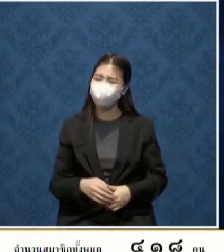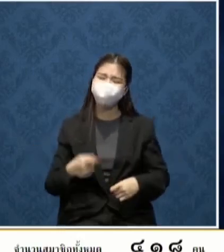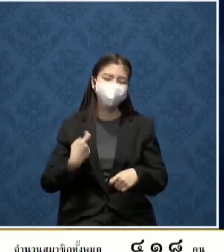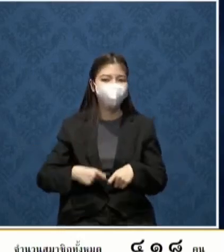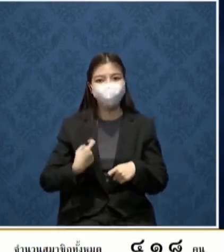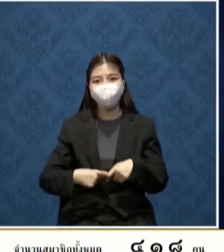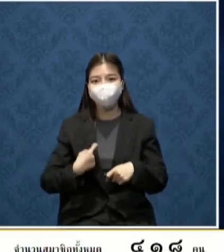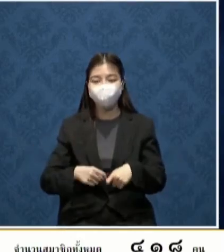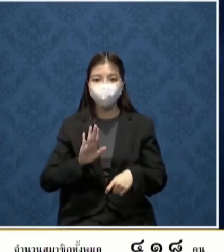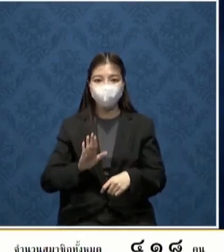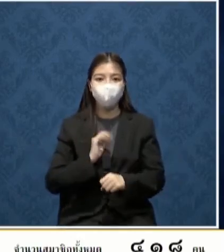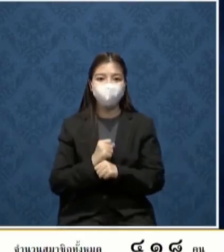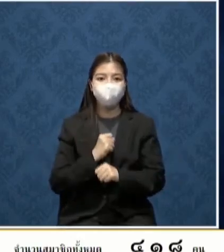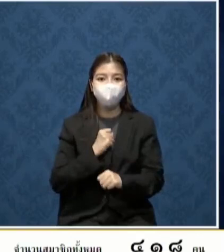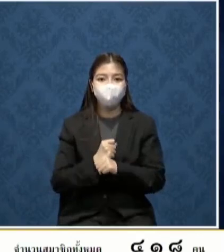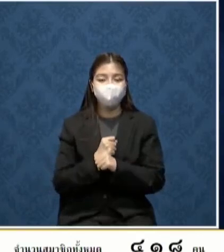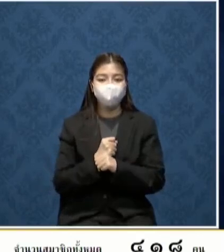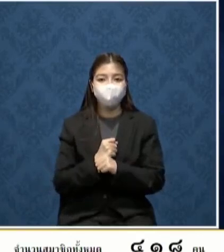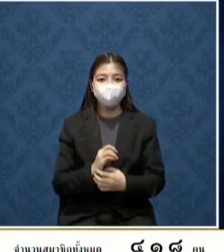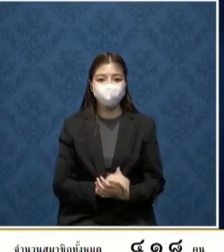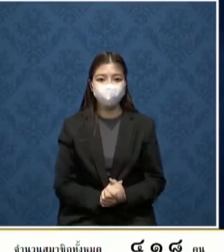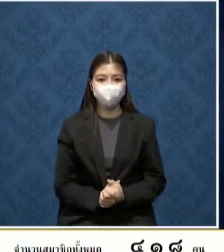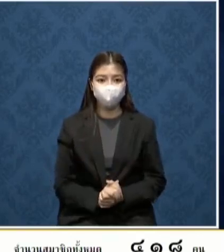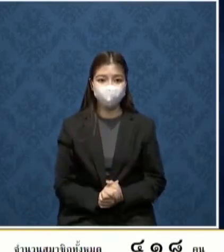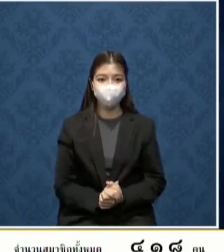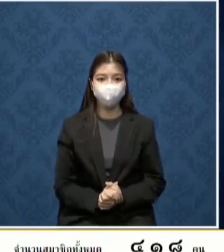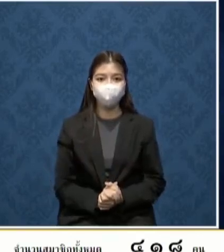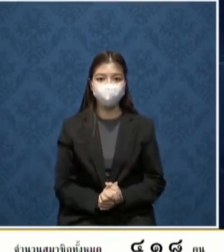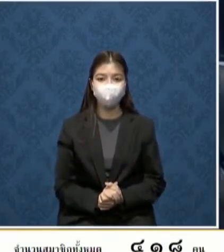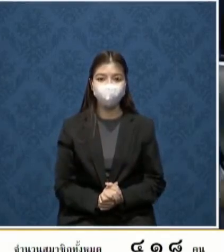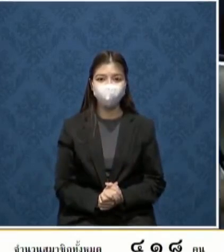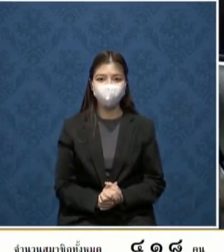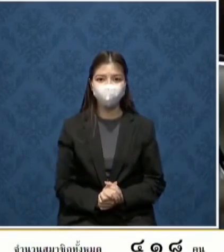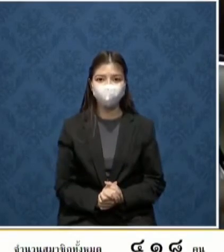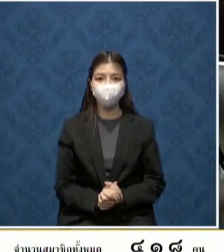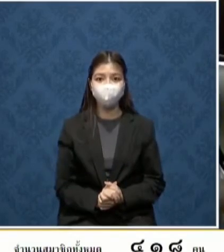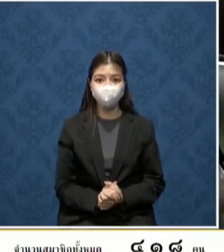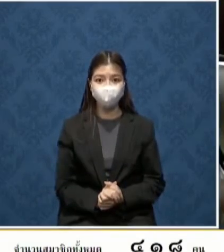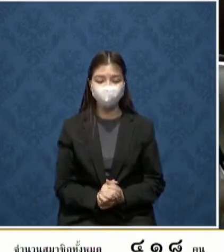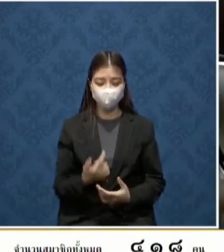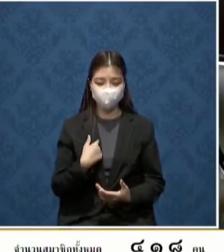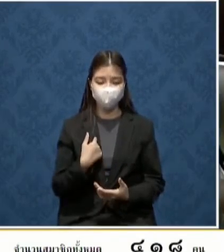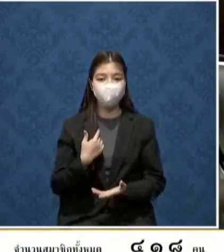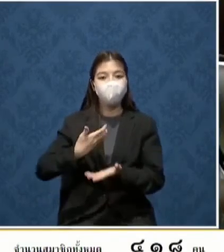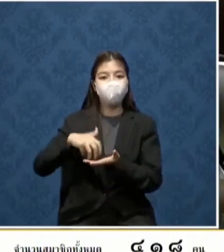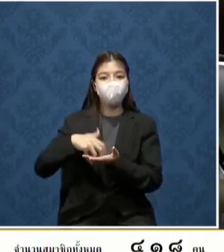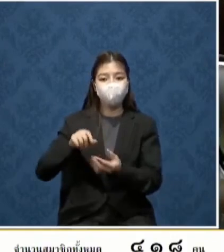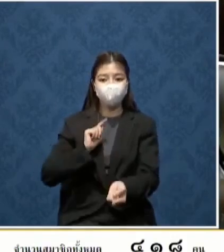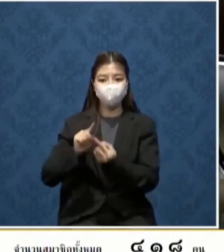ใจ ของคนทำงานกทประทานจนเรื่องนตองมาเข้าหู ของผู้แนรชอดนพักเรื